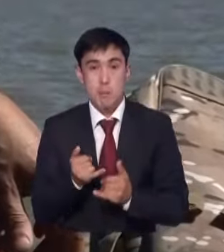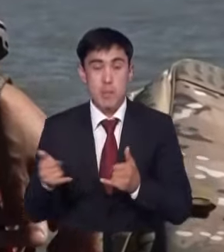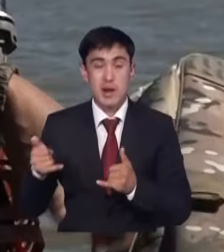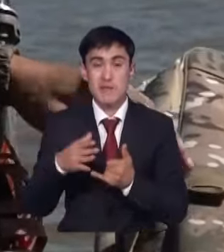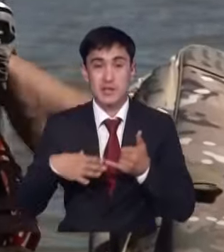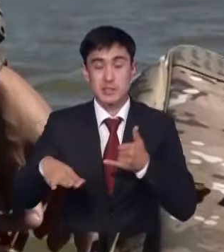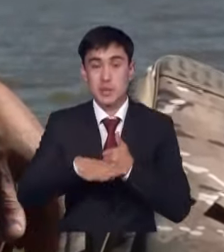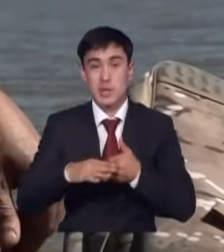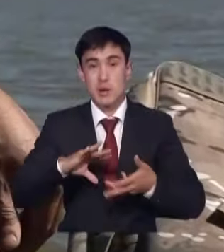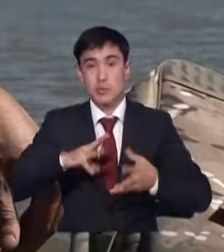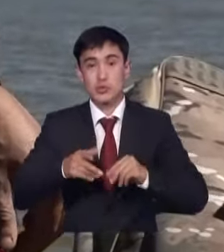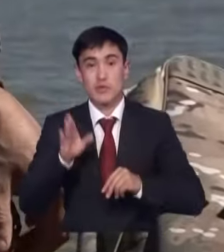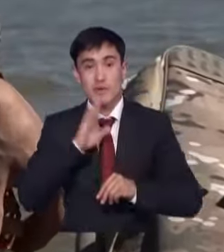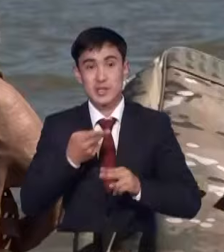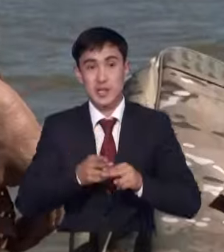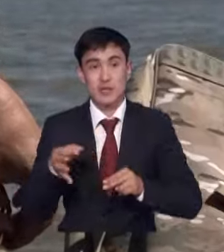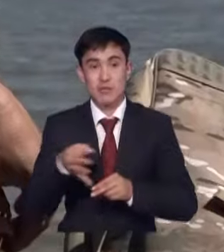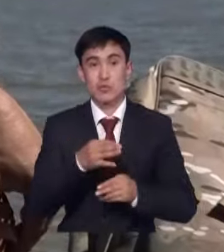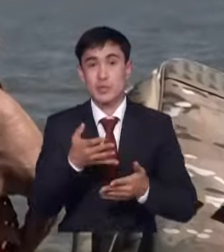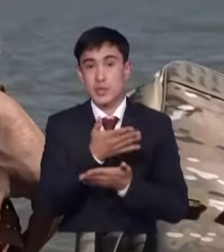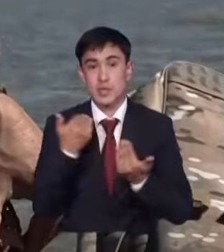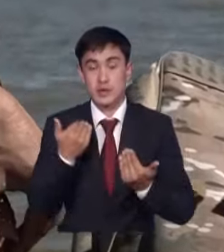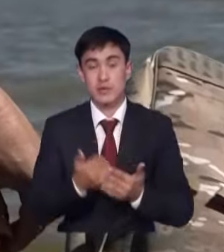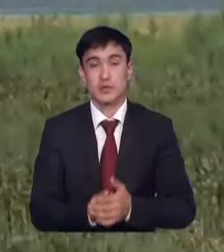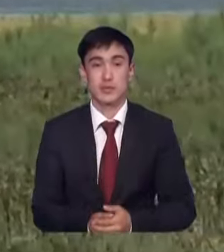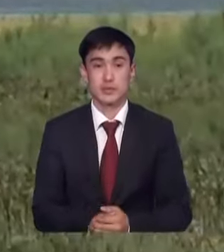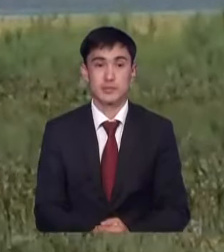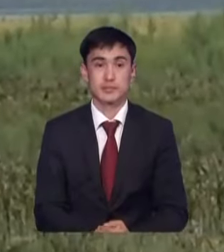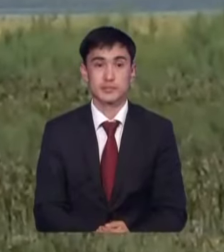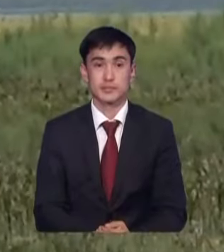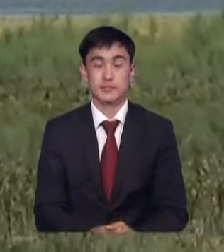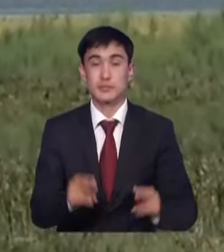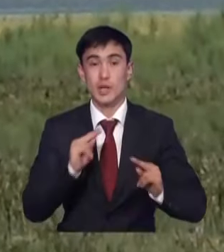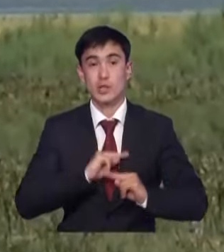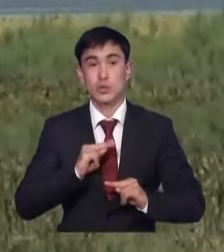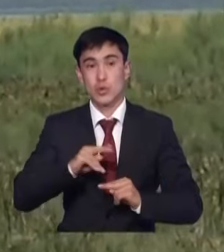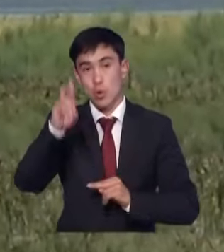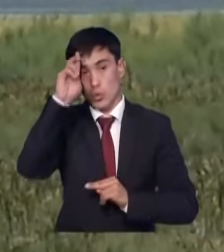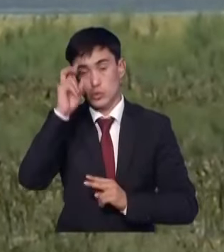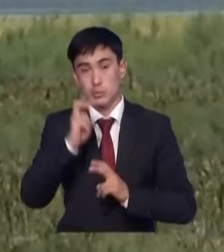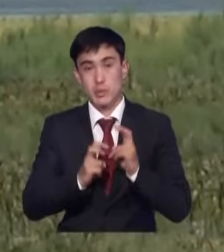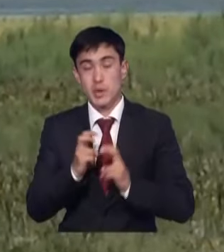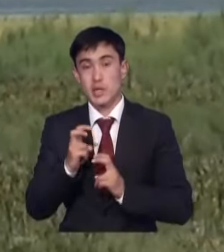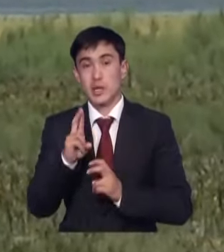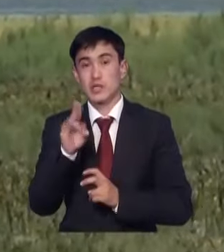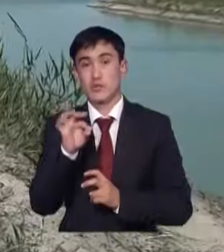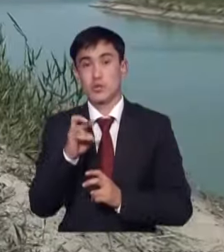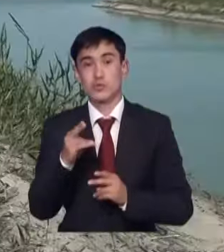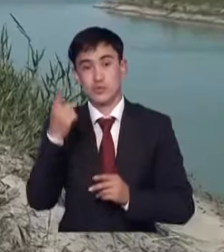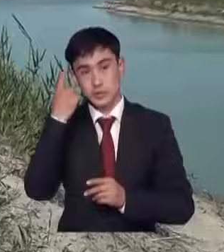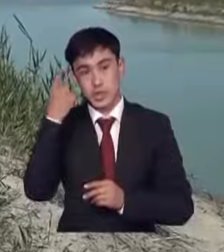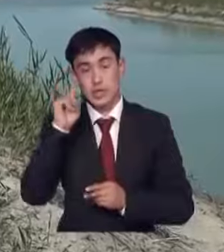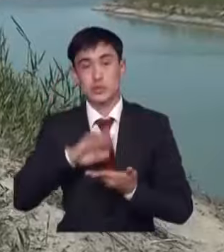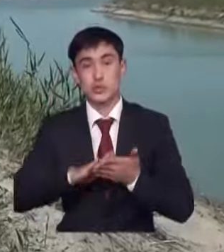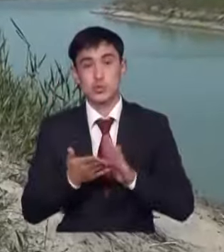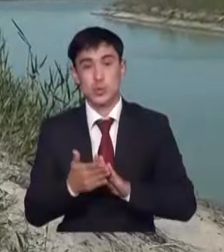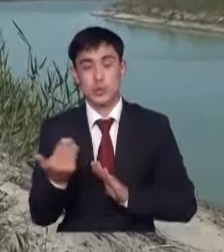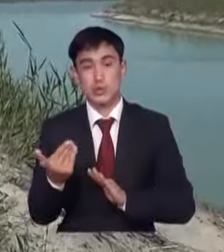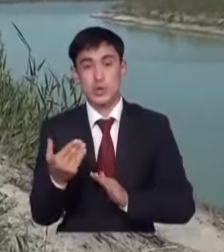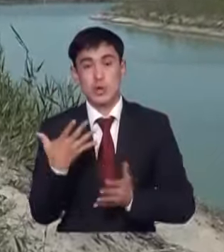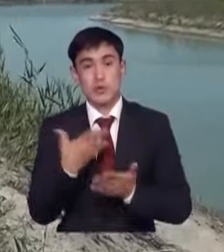И получается, что воды для этого водоема попросту не хватает. Сотрудники госпредприятия «Казватхоз» в курсе сложившейся ситуации. В